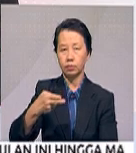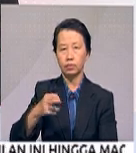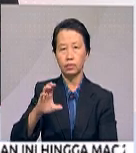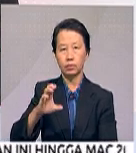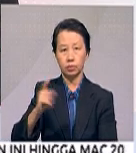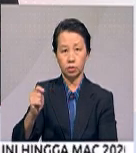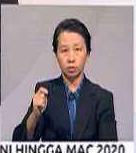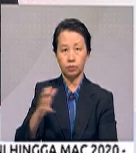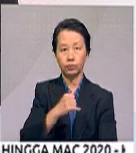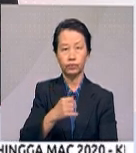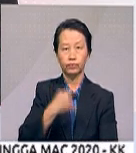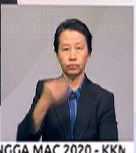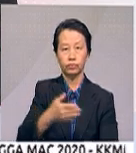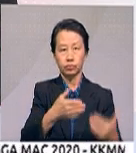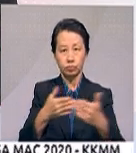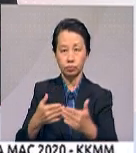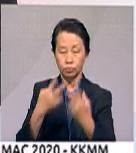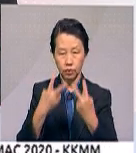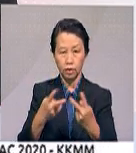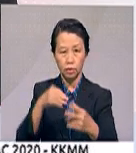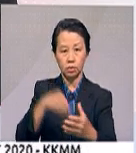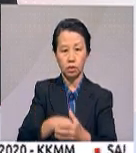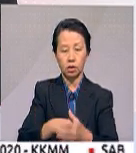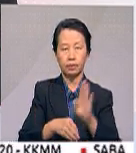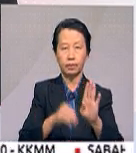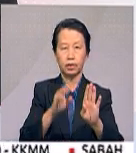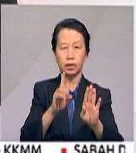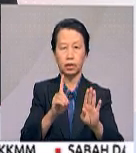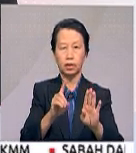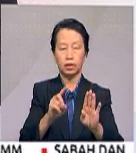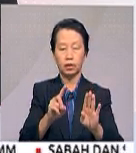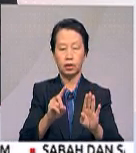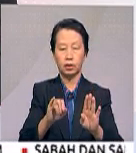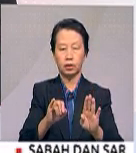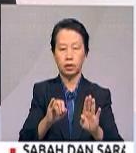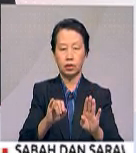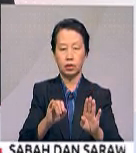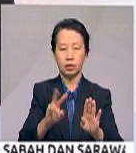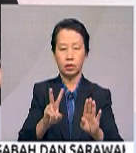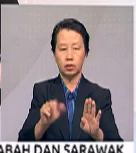Kisah selanjutnya kita saksikan dalam segmen Bidiva.